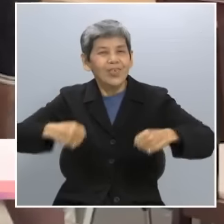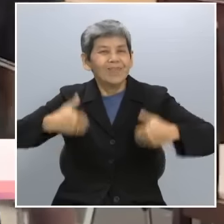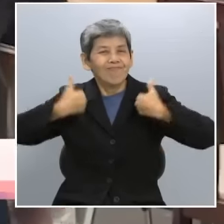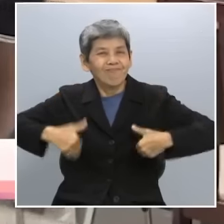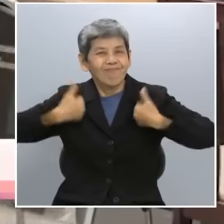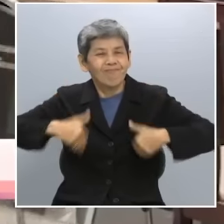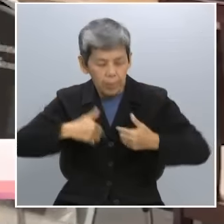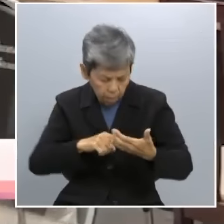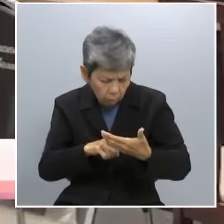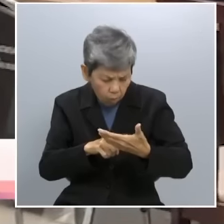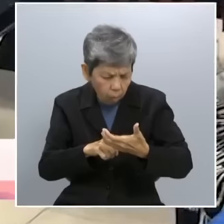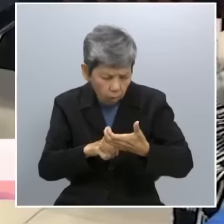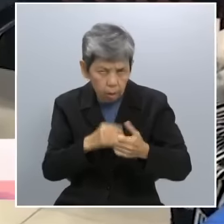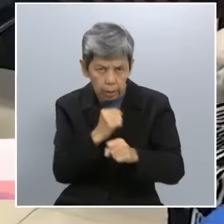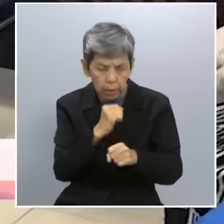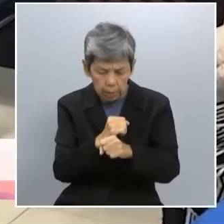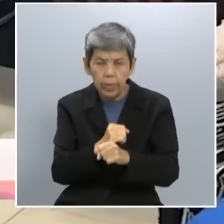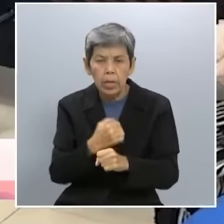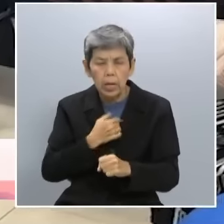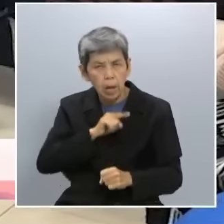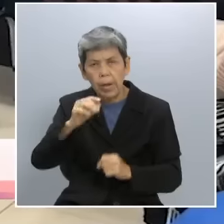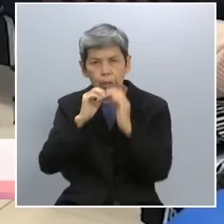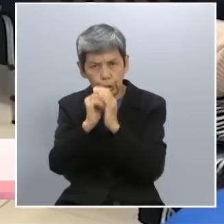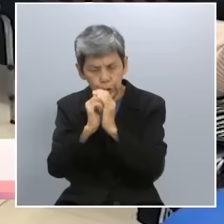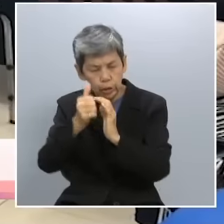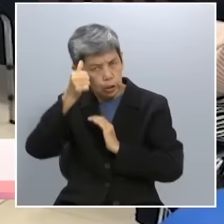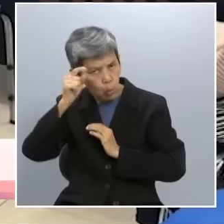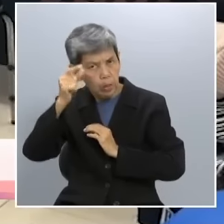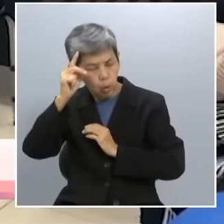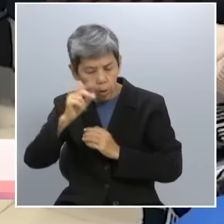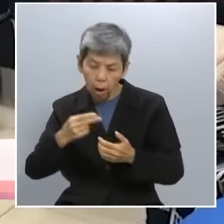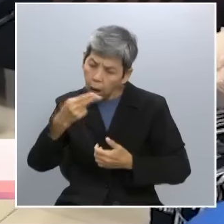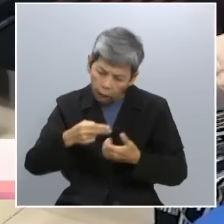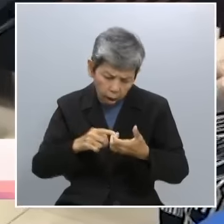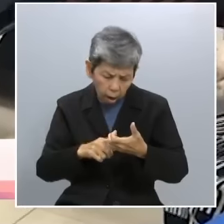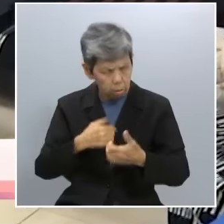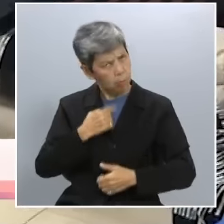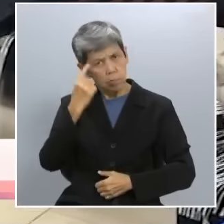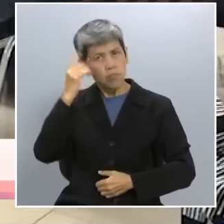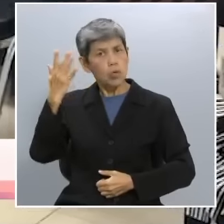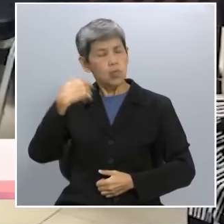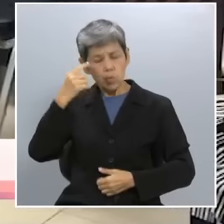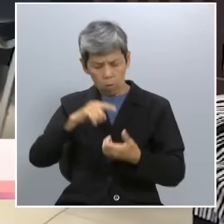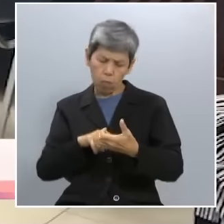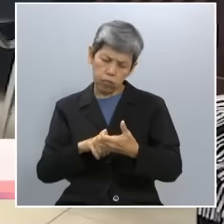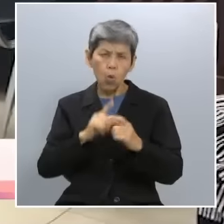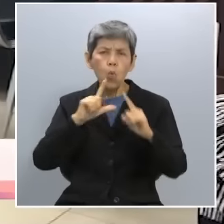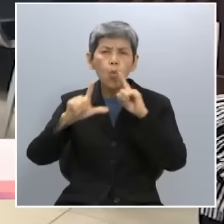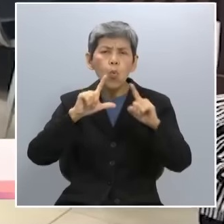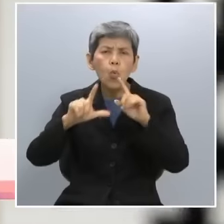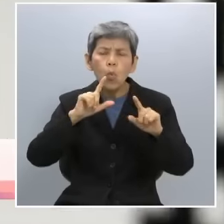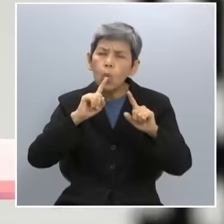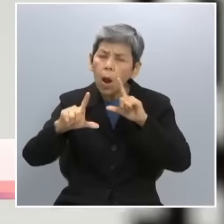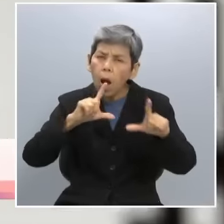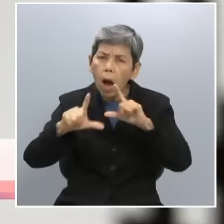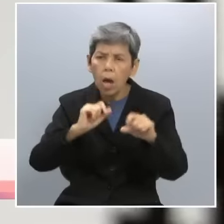ในแชทยังบอกด้วยว่าเดี๋ยวจะเดินทางไปจีน 2-3วันหลานสาวบอกว่าก็ไม่ได้เอะใจอะไรนะคะแชทที่ที่แชทมา